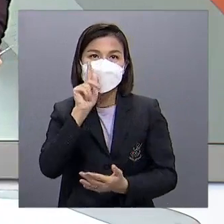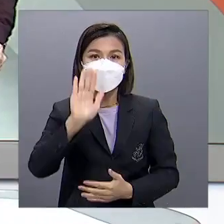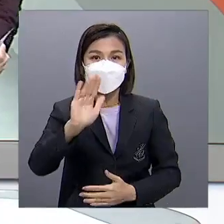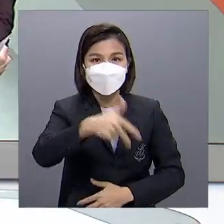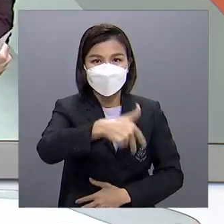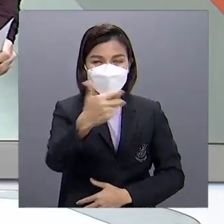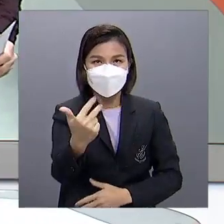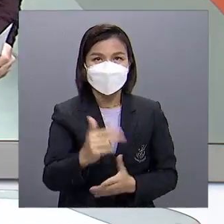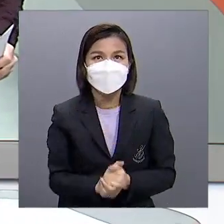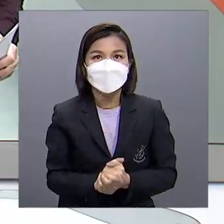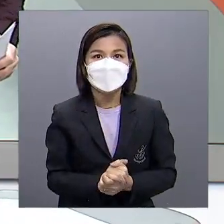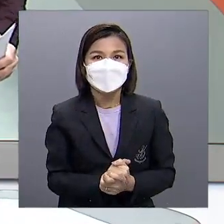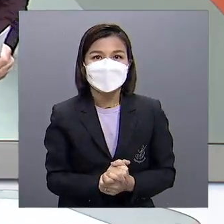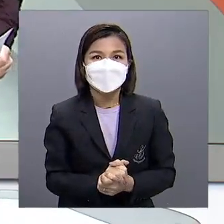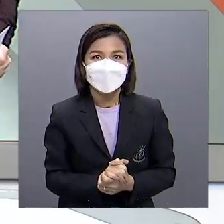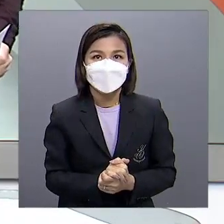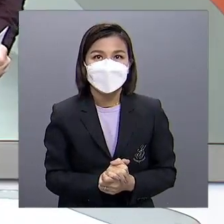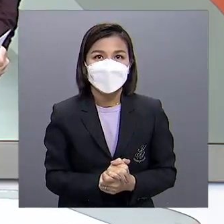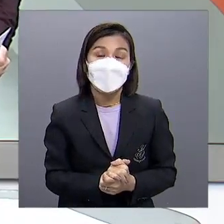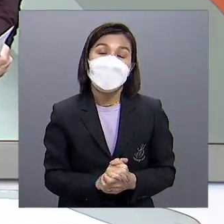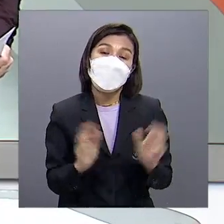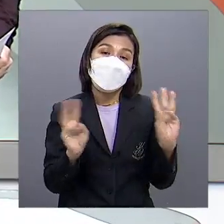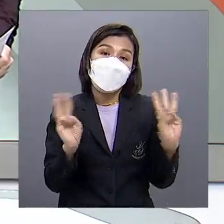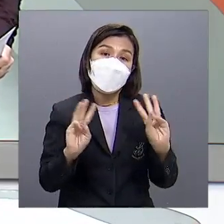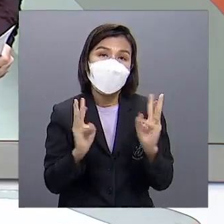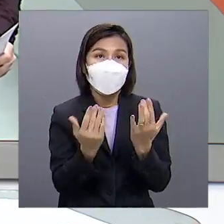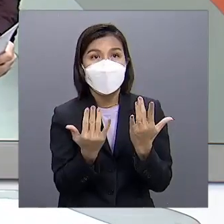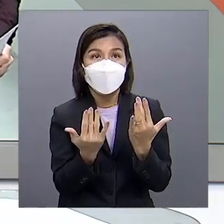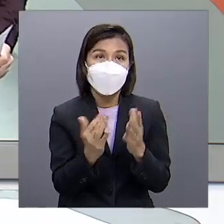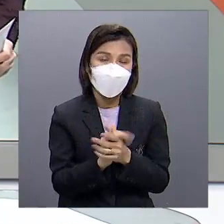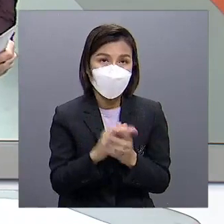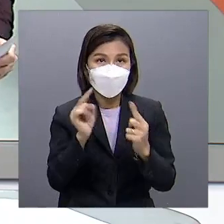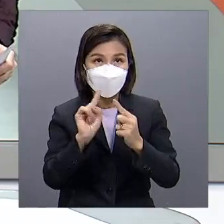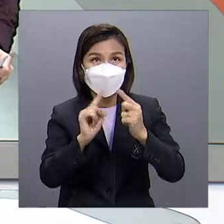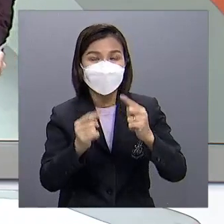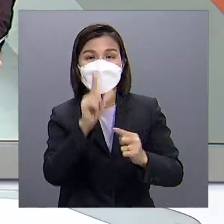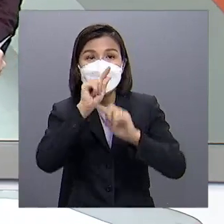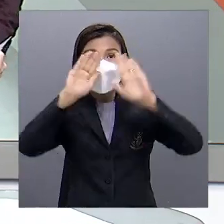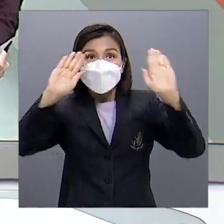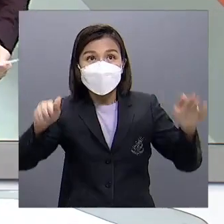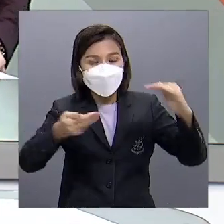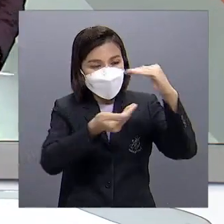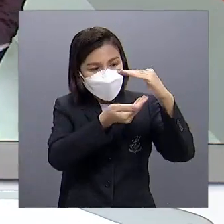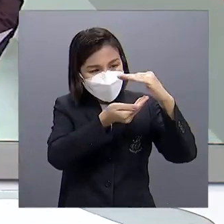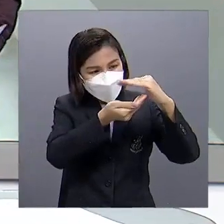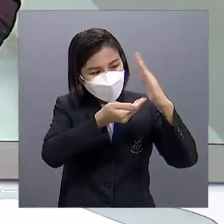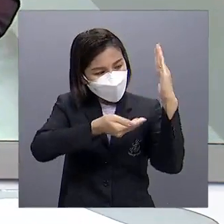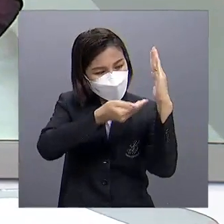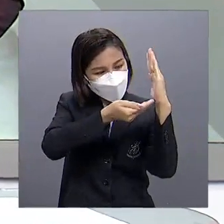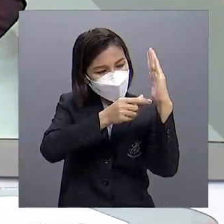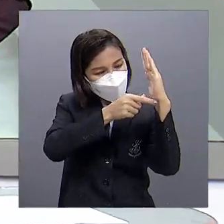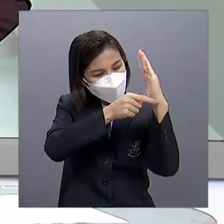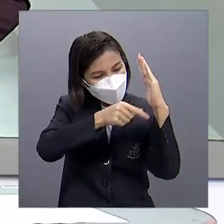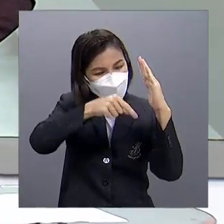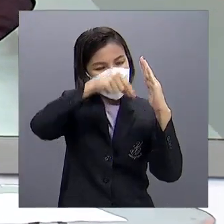มครับในช่วงที่ว่างเว้นรอเปิดประมูลสัมปทานรังนกบนเกาะ4เกาะ5ที่อำเภอปากพยูนจังหวัดพัทลุ